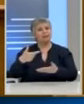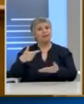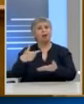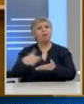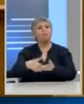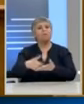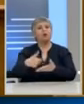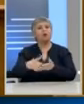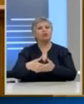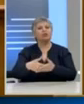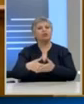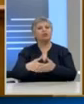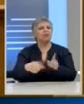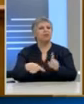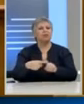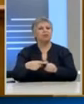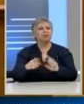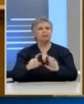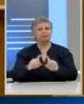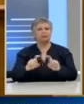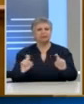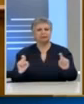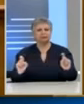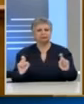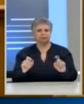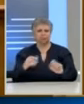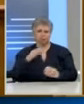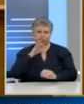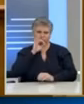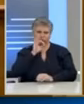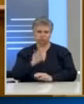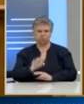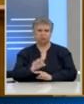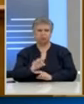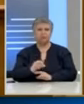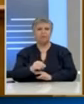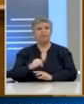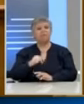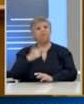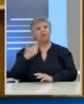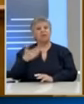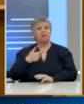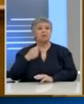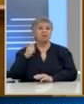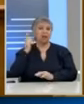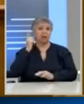Κυρίες και κύριοι βουλευτές, αντιλαμβάνομαι ότι